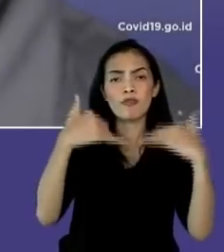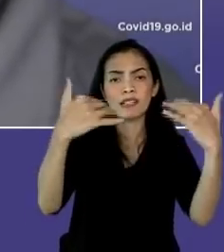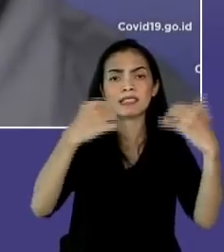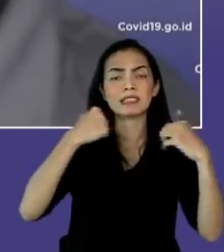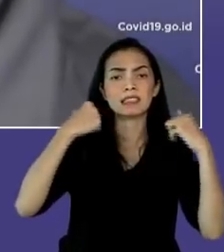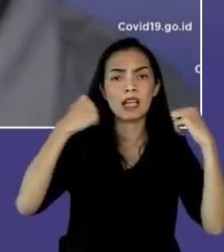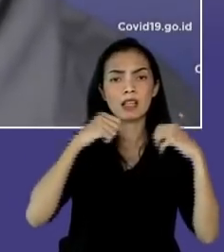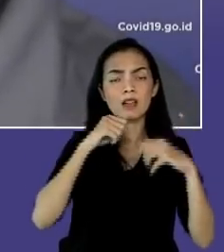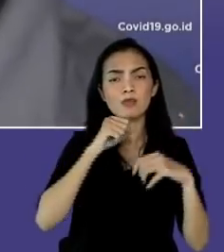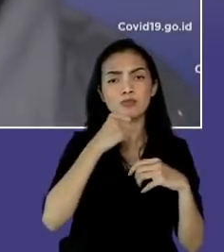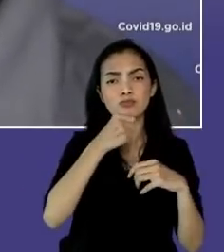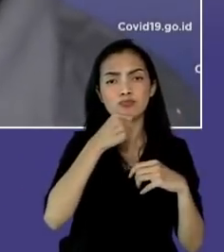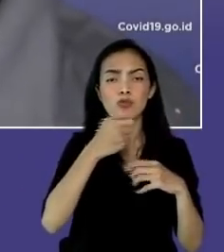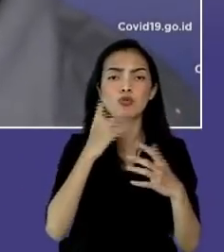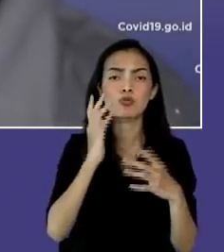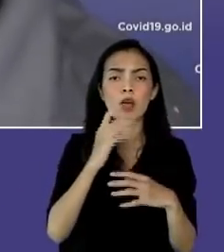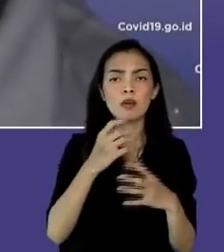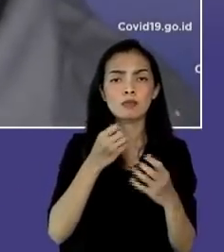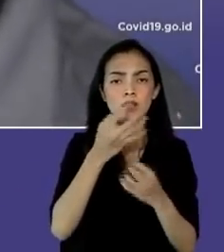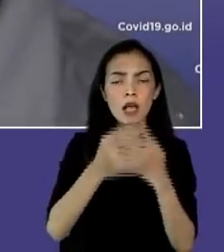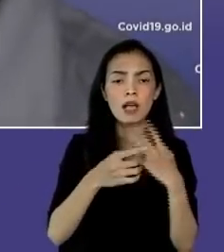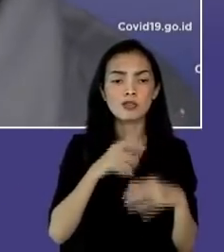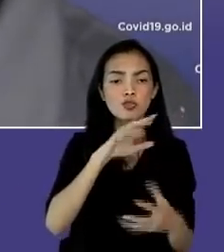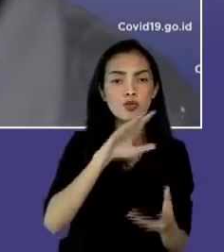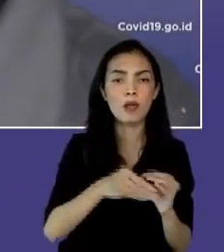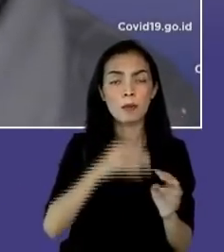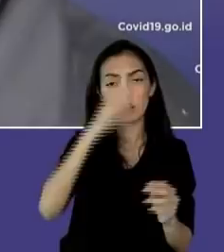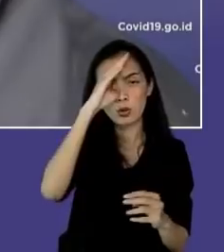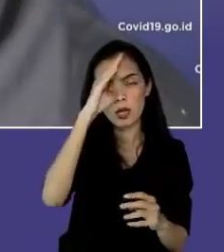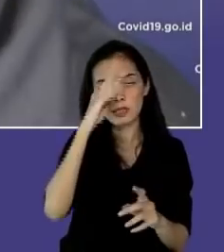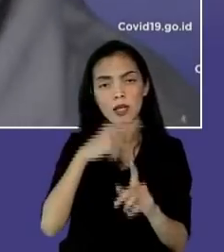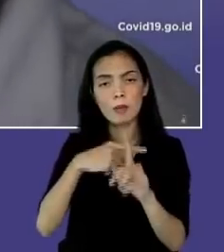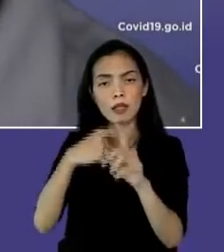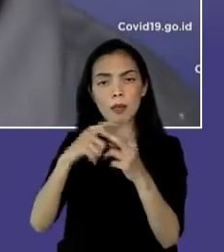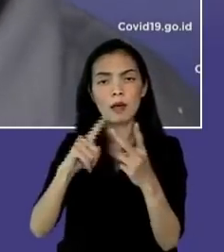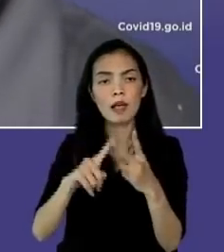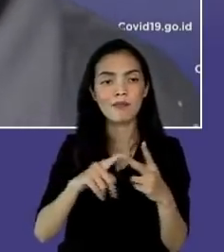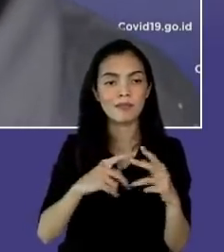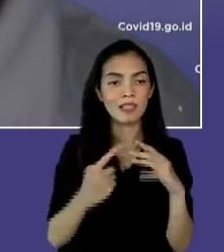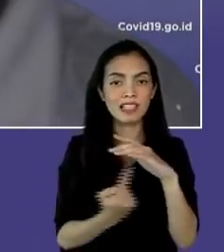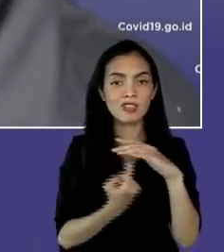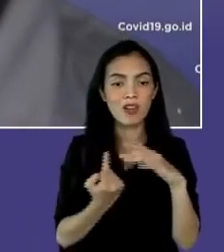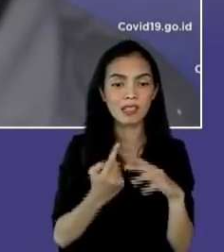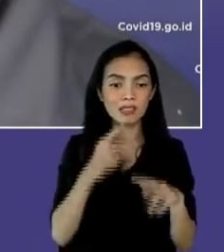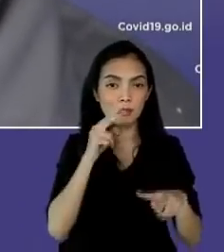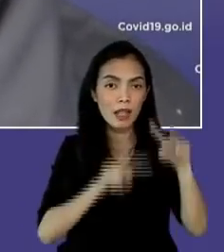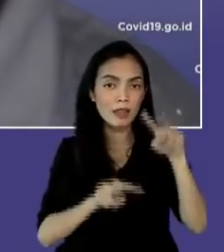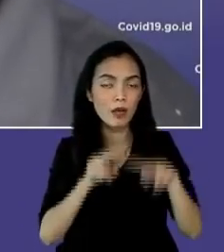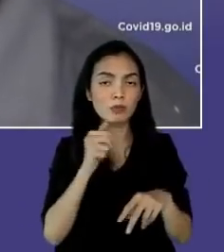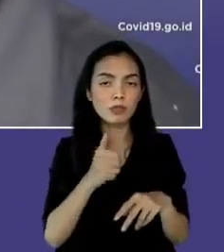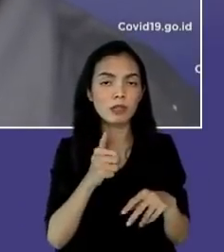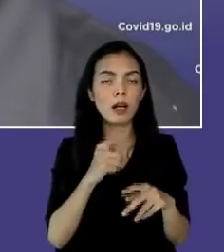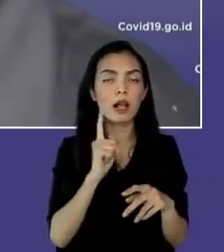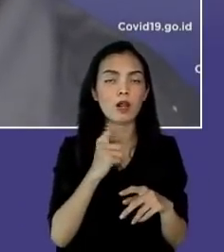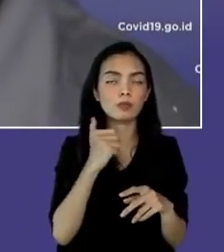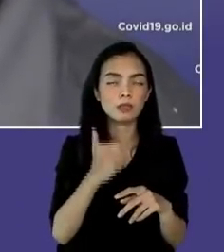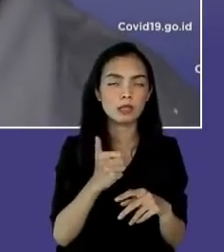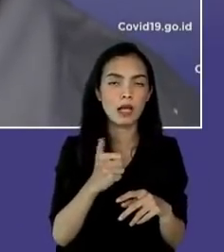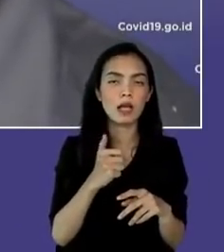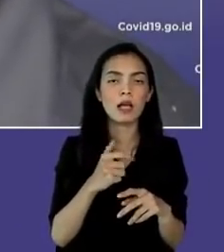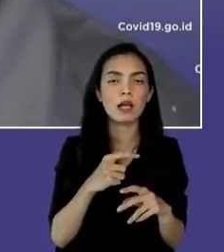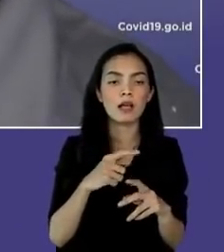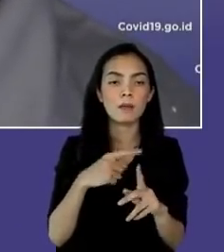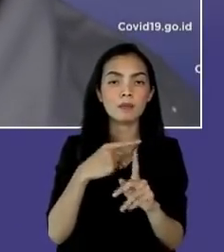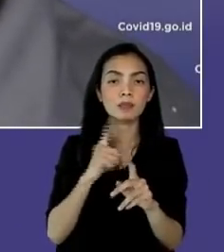dilakukan. Pertama tadi dengan menambah jumlah tracernya, isolasi mandiri yang terpantau juga harapannya dapat berjalan dengan penambahan jumlah tracer